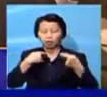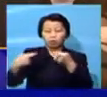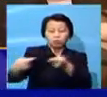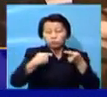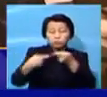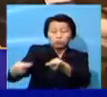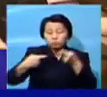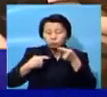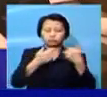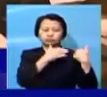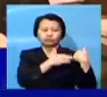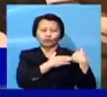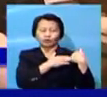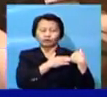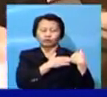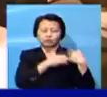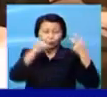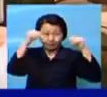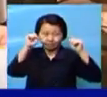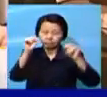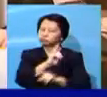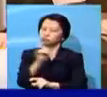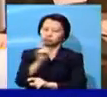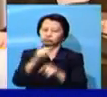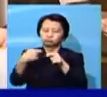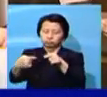perbutan jawatan yang akan menyebabkan